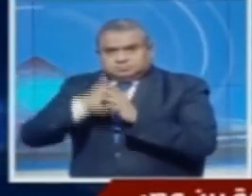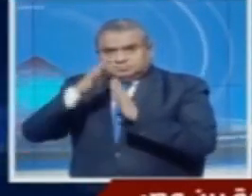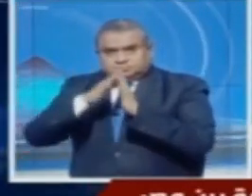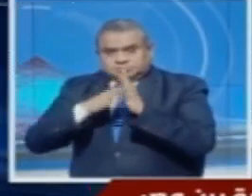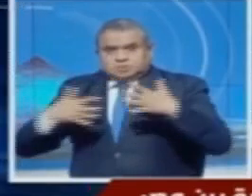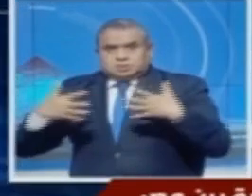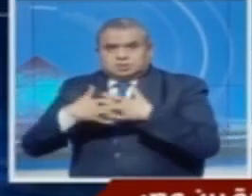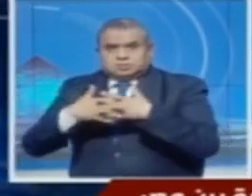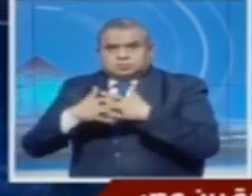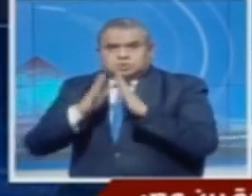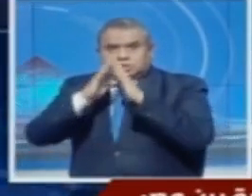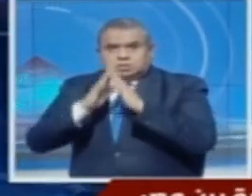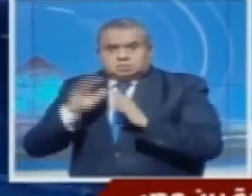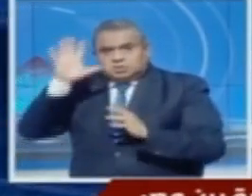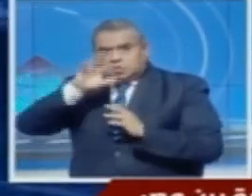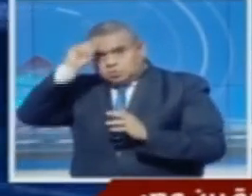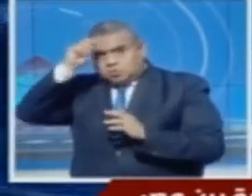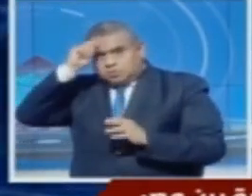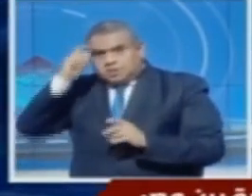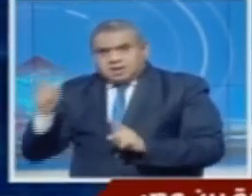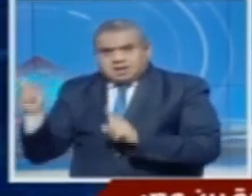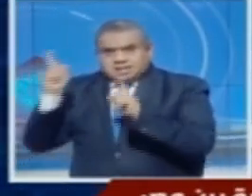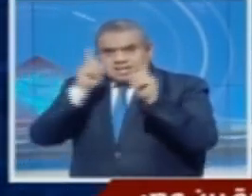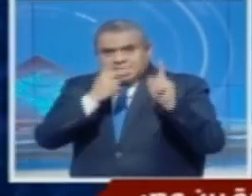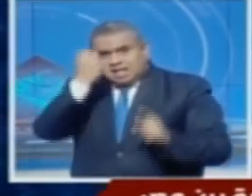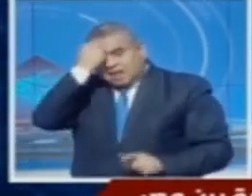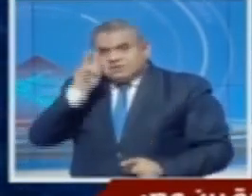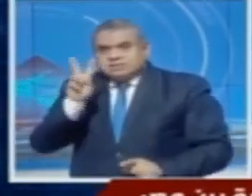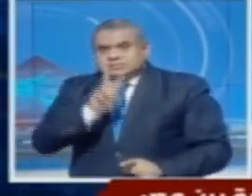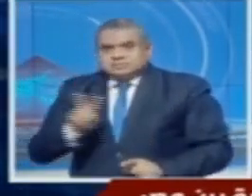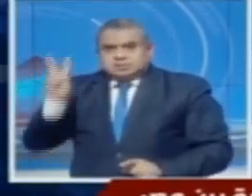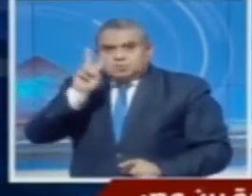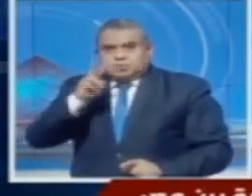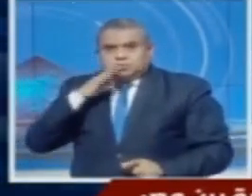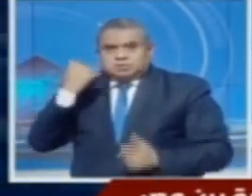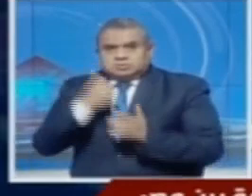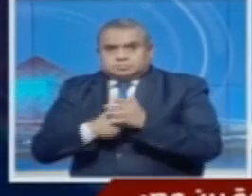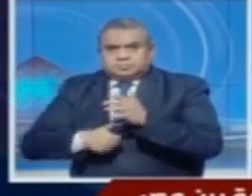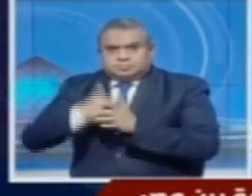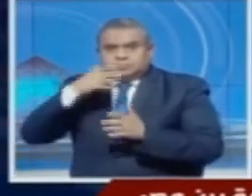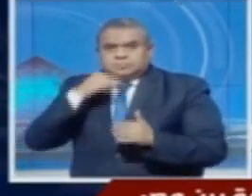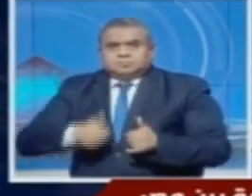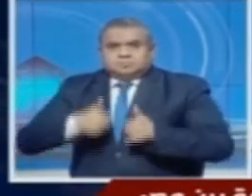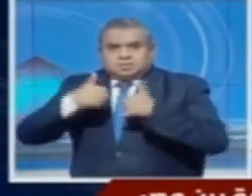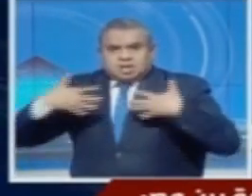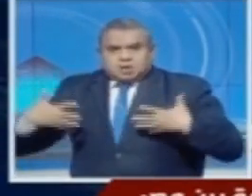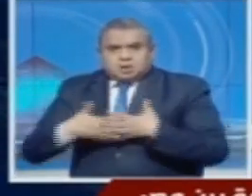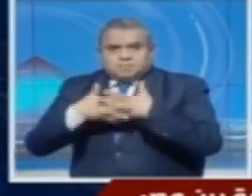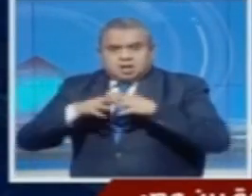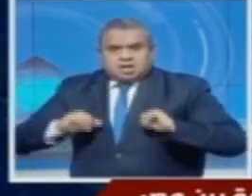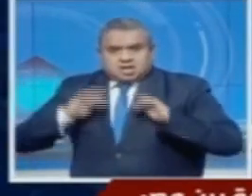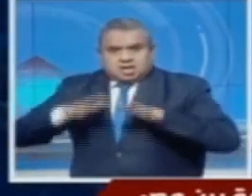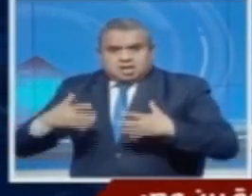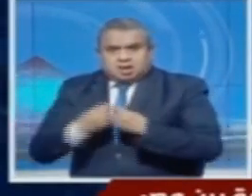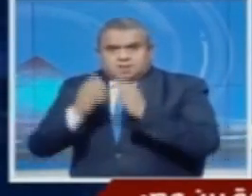وثيقة أولويات المشاركة المصرية الأوروبية حتى عام 2027 التي تمثل مسارا حيويا